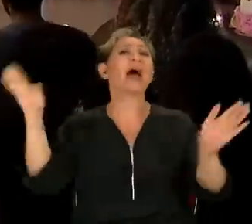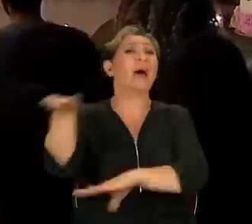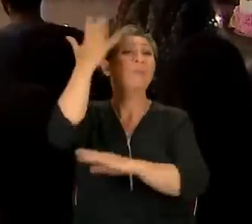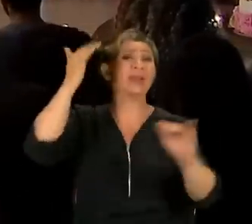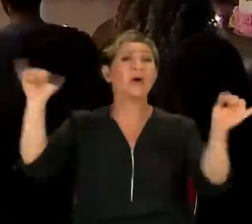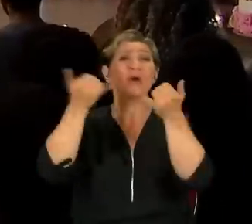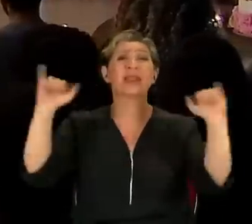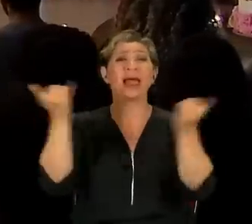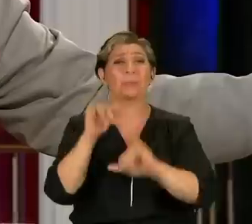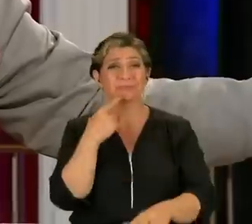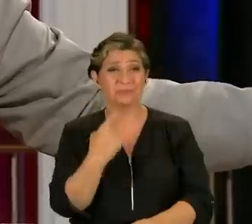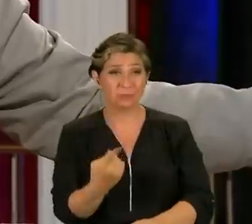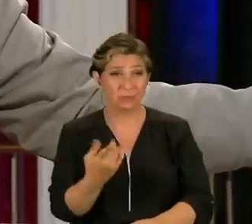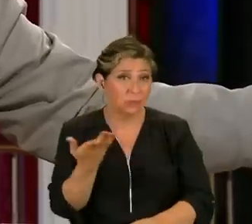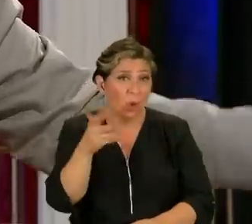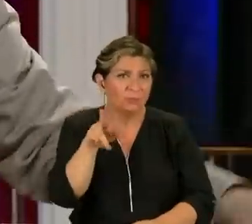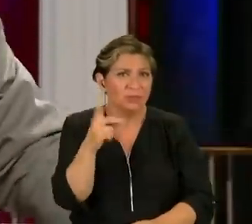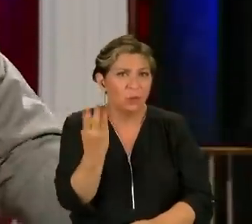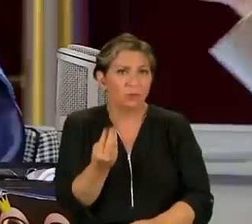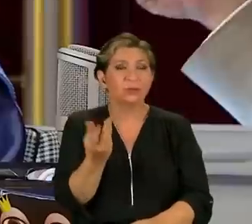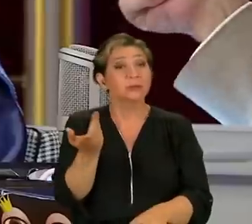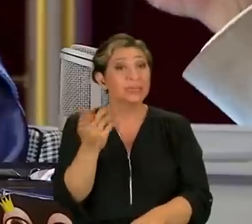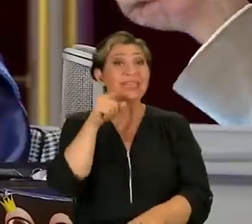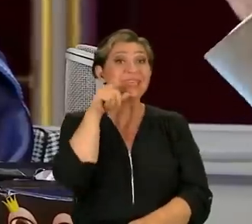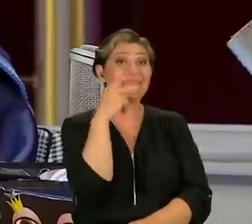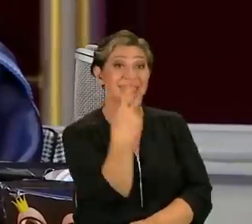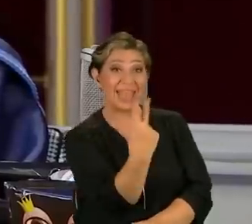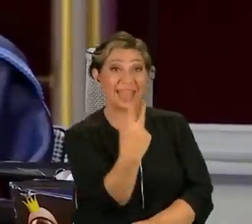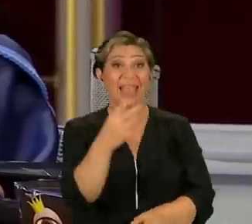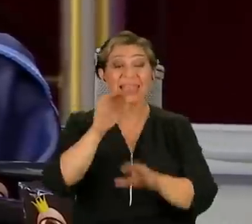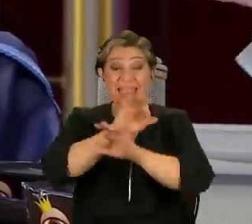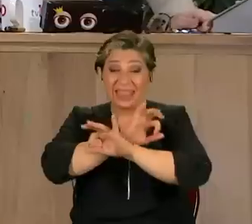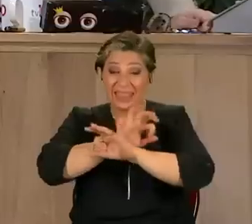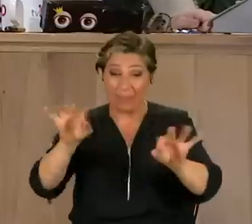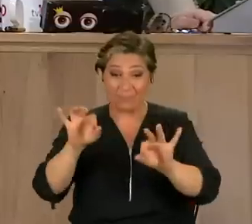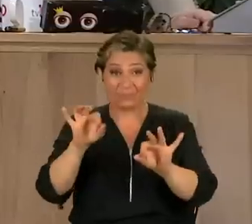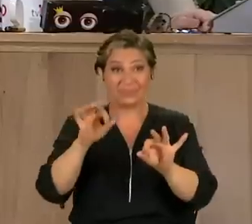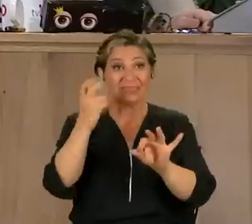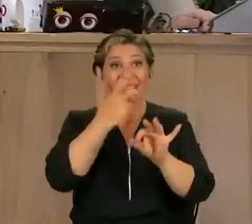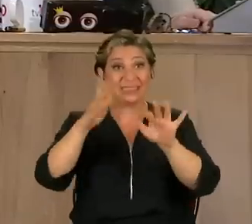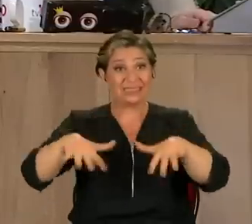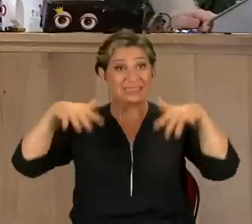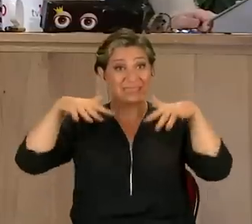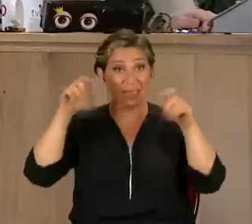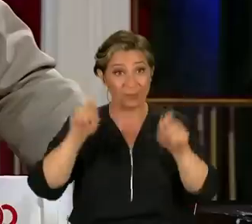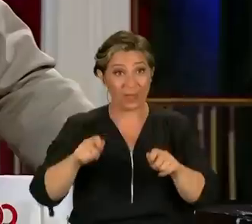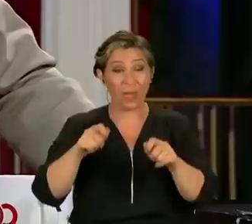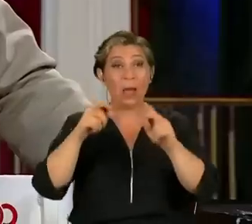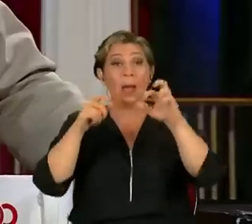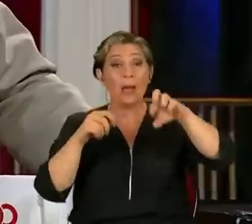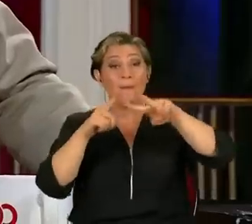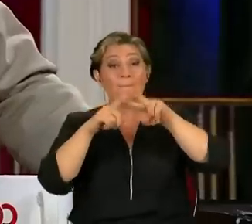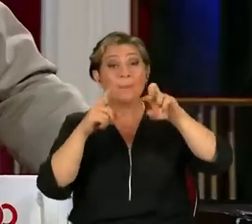oynayalım arkadaşlar. Öyle bir aynen şey var. Aynen öyle. Ve senin tam da sahne aldığın zamanlar tabii.